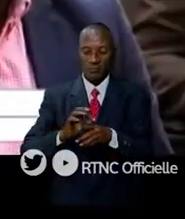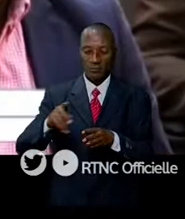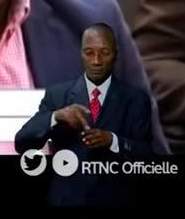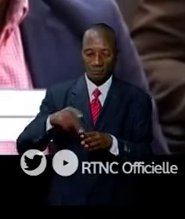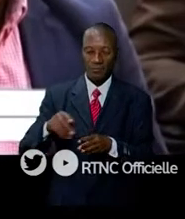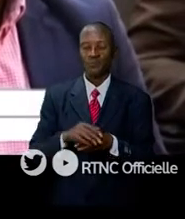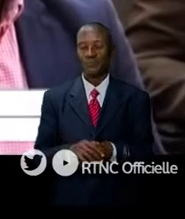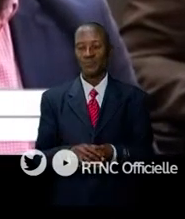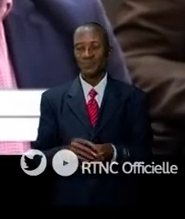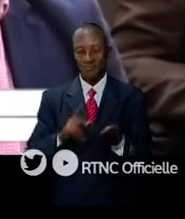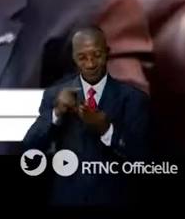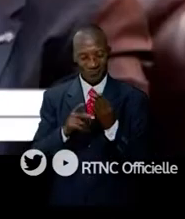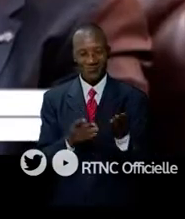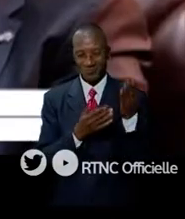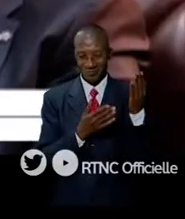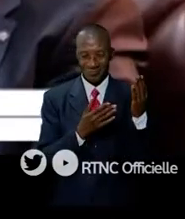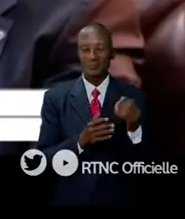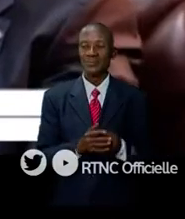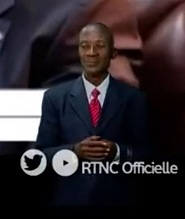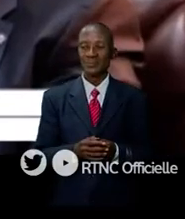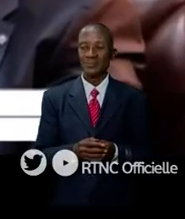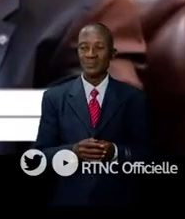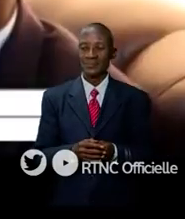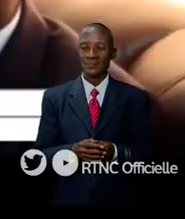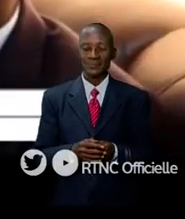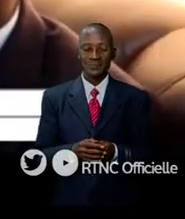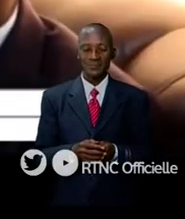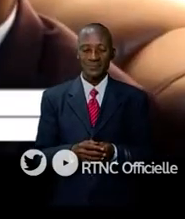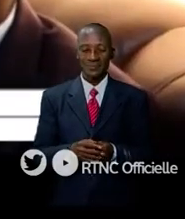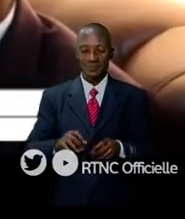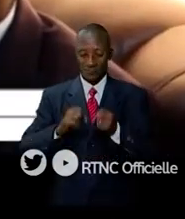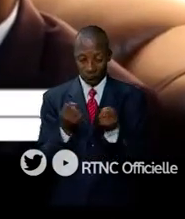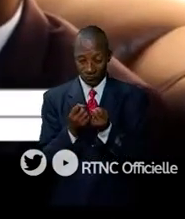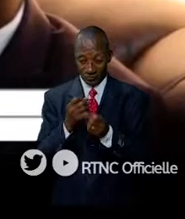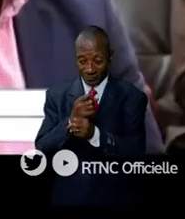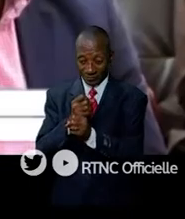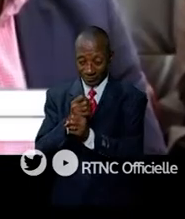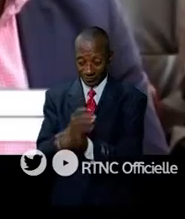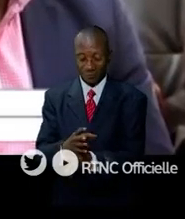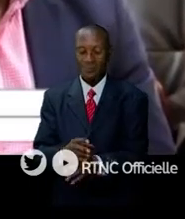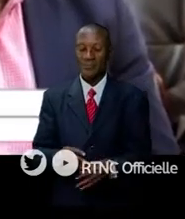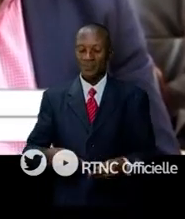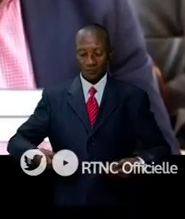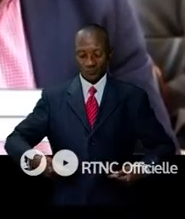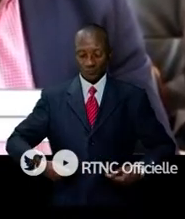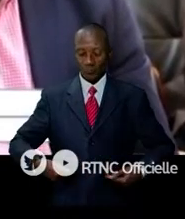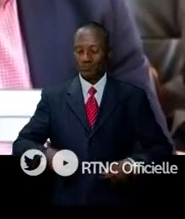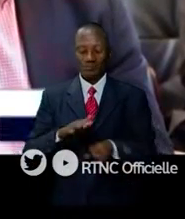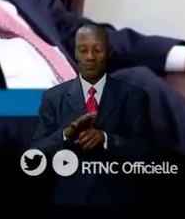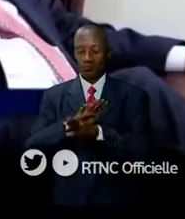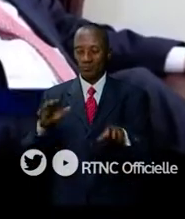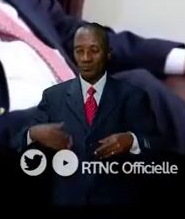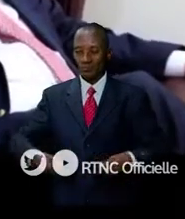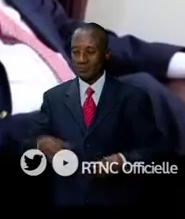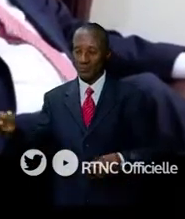la République démocratique du Congo pourra réduire sensiblement le taux de chômage et la pauvreté pour favoriser ainsi le développement social